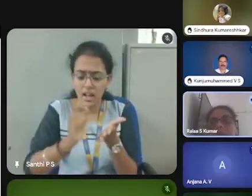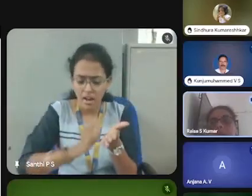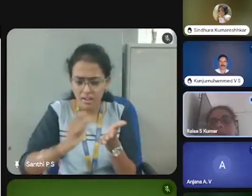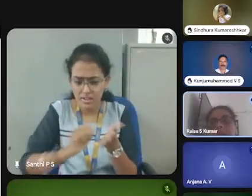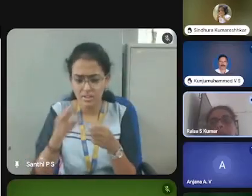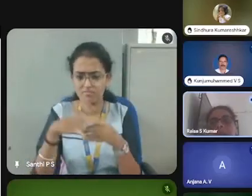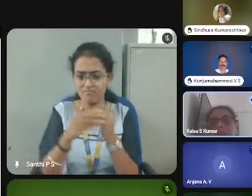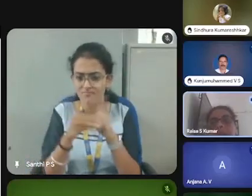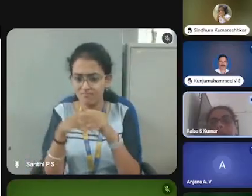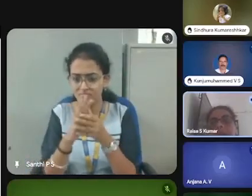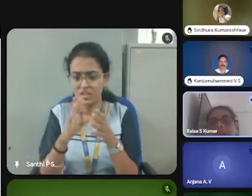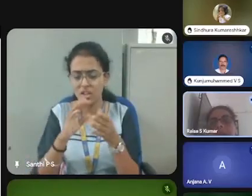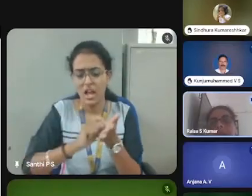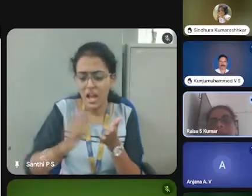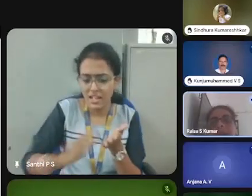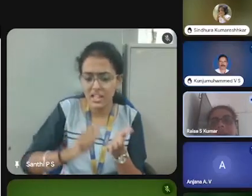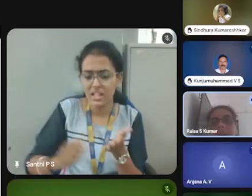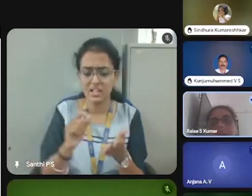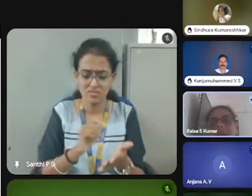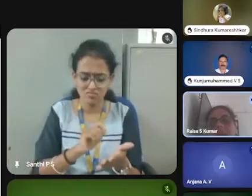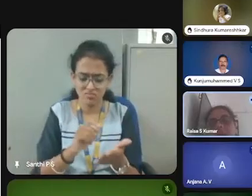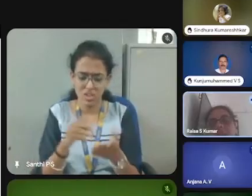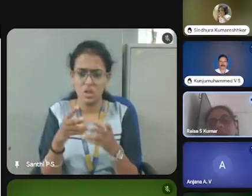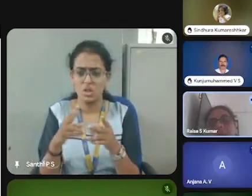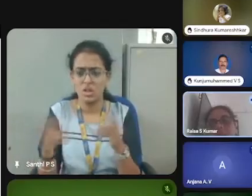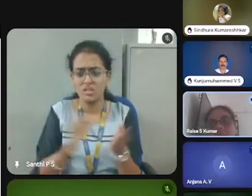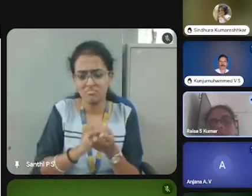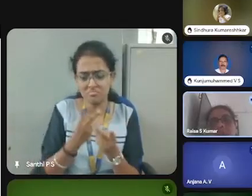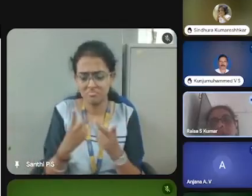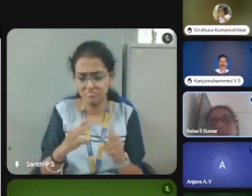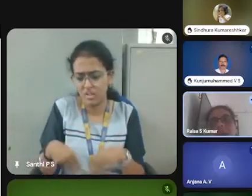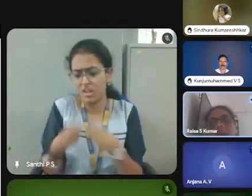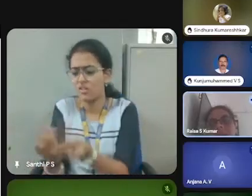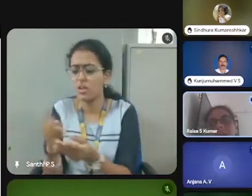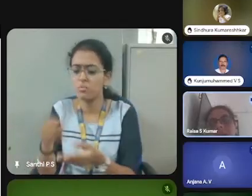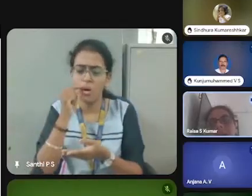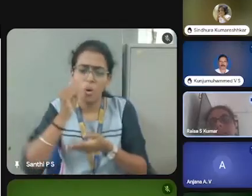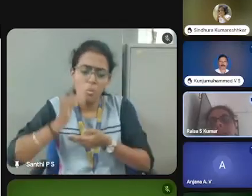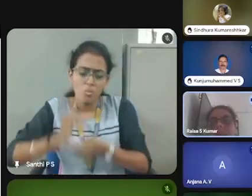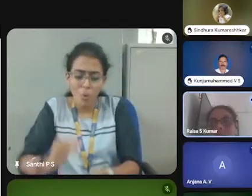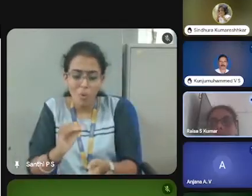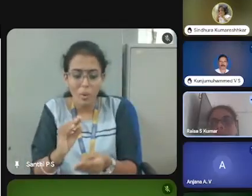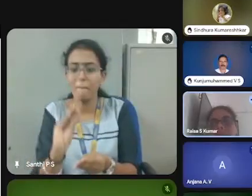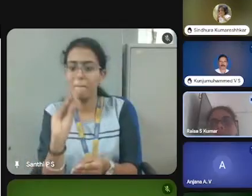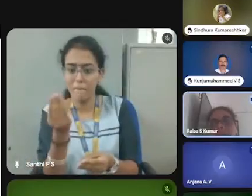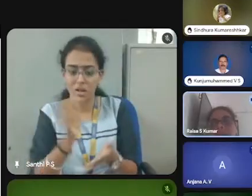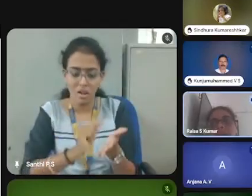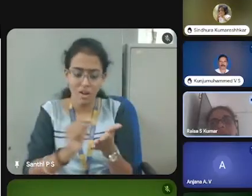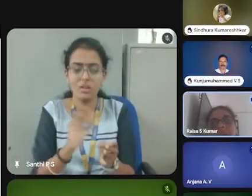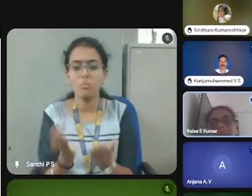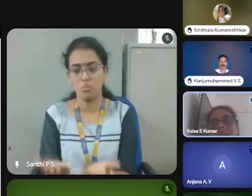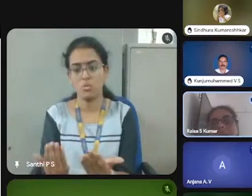ഫൈൻ മോട്ടോർ സ്കിൽസ് കൊടുത്തിട്ടുള്ള ആക്ടിവിറ്റീസ്, റൈറ്റിംഗ് ആക്ടിവിറ്റീസ് ഒക്കെ കൊടുക്കുമ്പോൾ ചിലപ്പോൾ മോന് കുറച്ചും കൂടെ റൈറ്റിംഗ് ചെയ്യാൻ പറ്റും. സോ